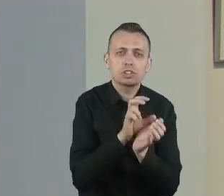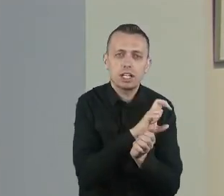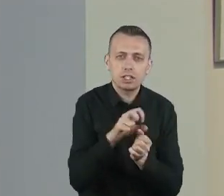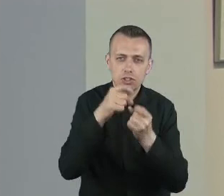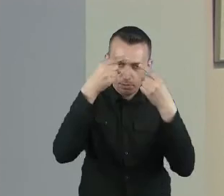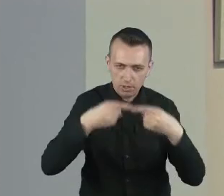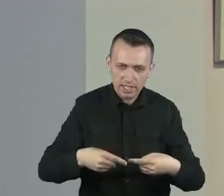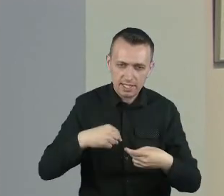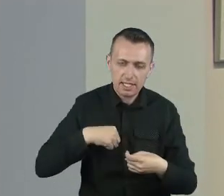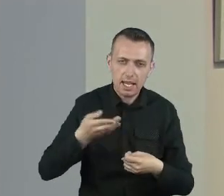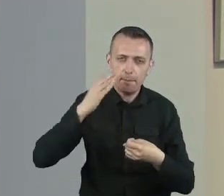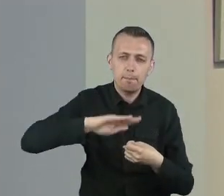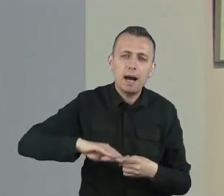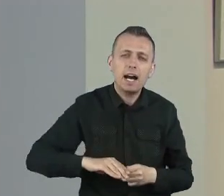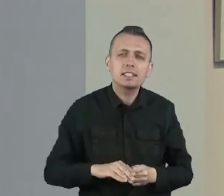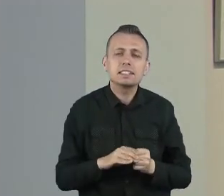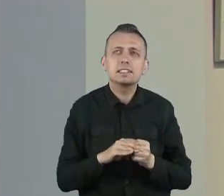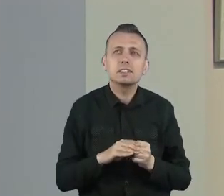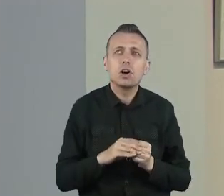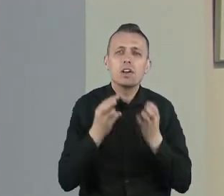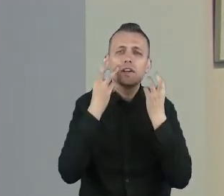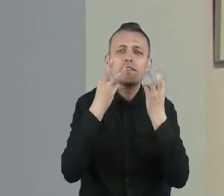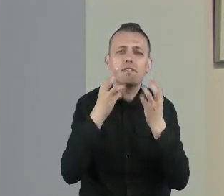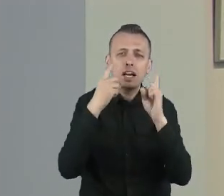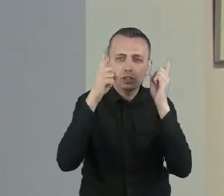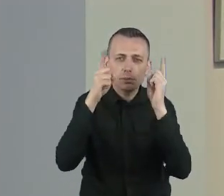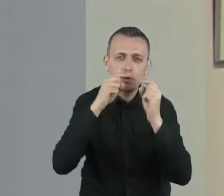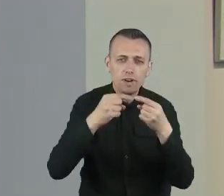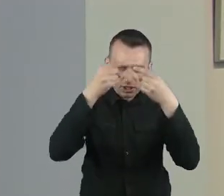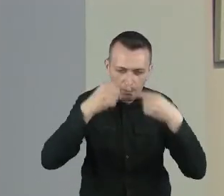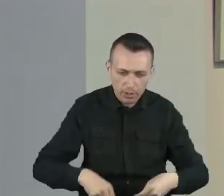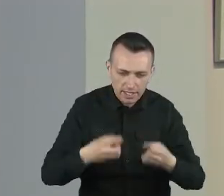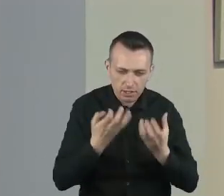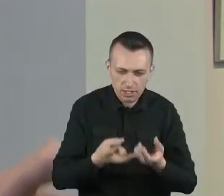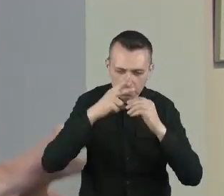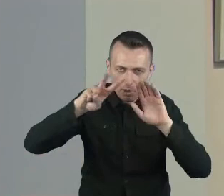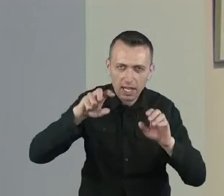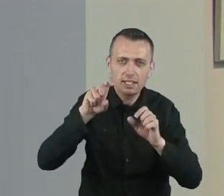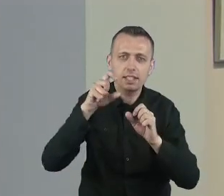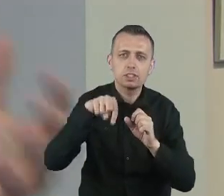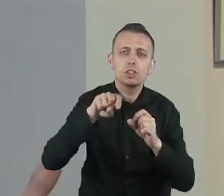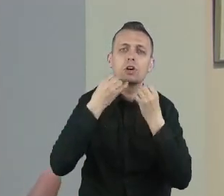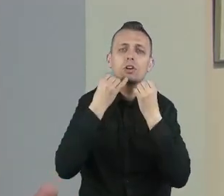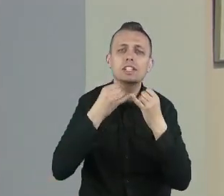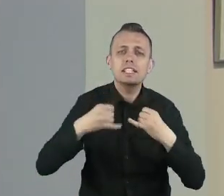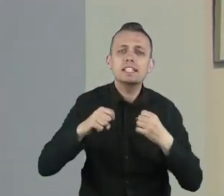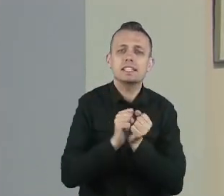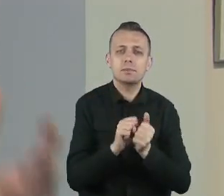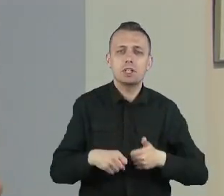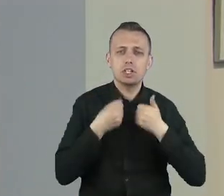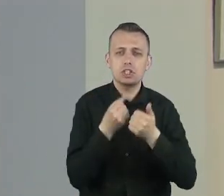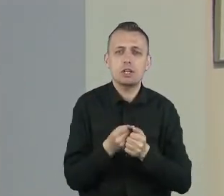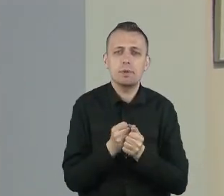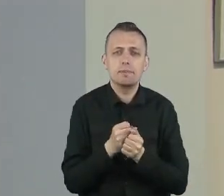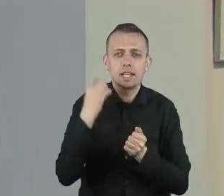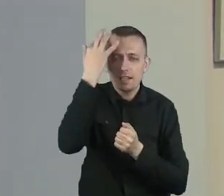poezję i taką pewnie będę próbował też pokazywać, która wychodzi naprzeciw wyobraźni, wychodzi